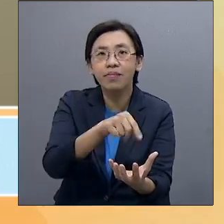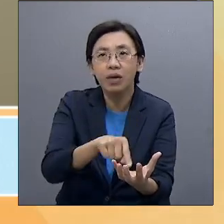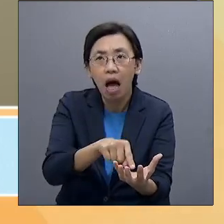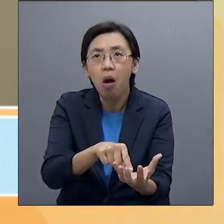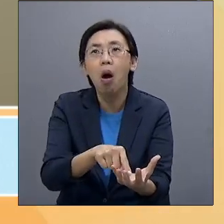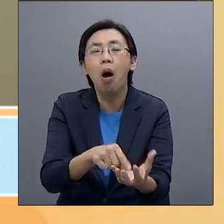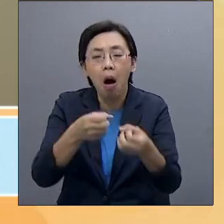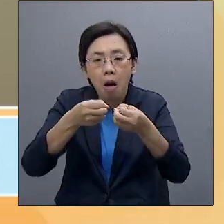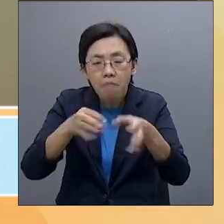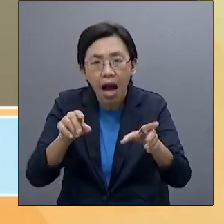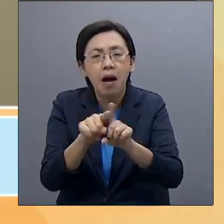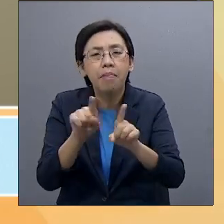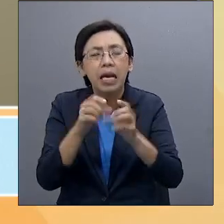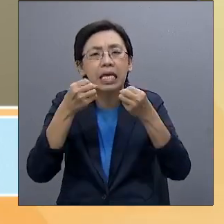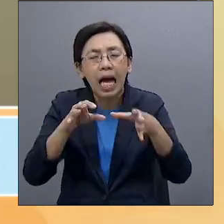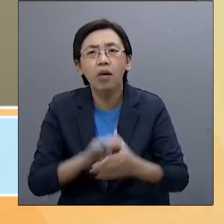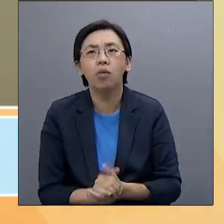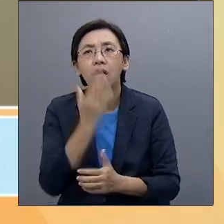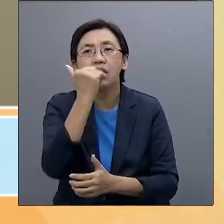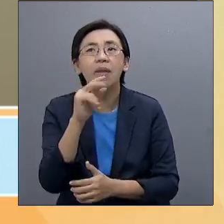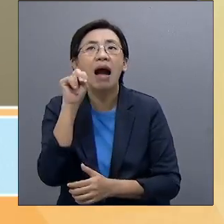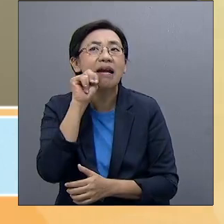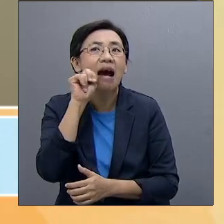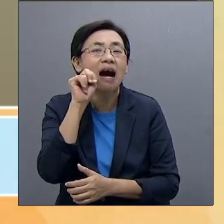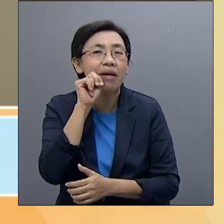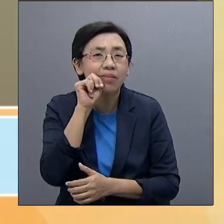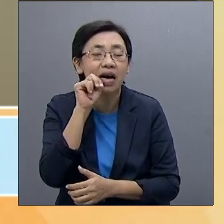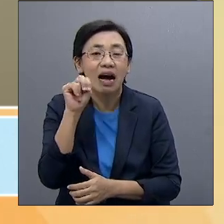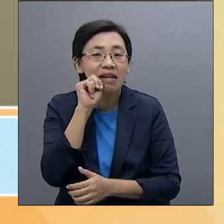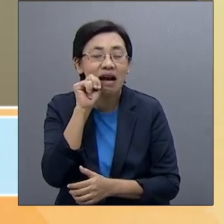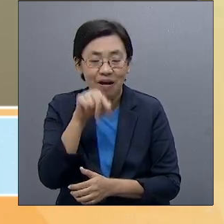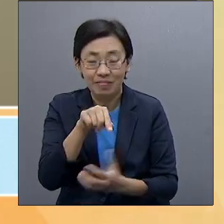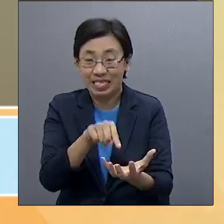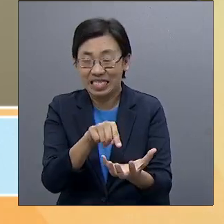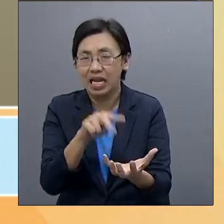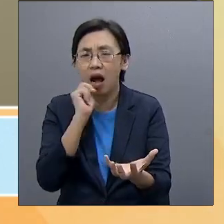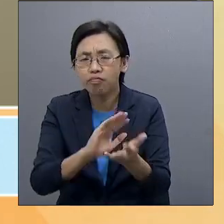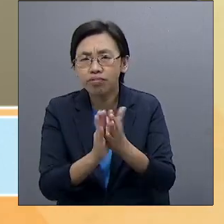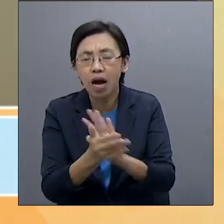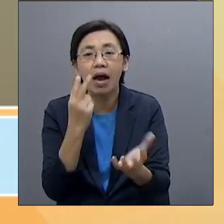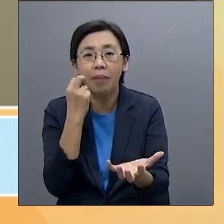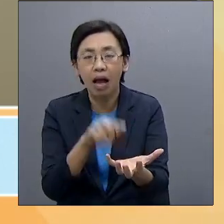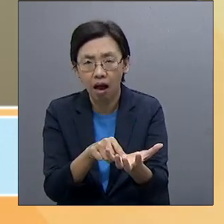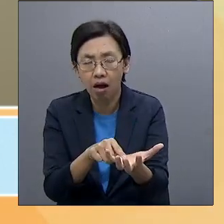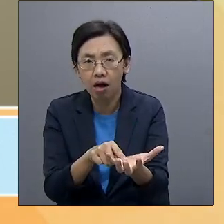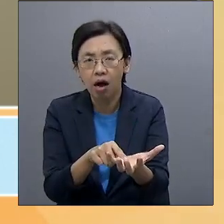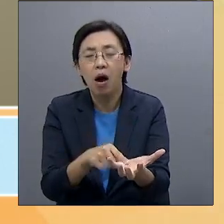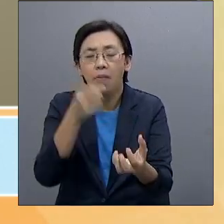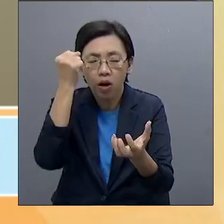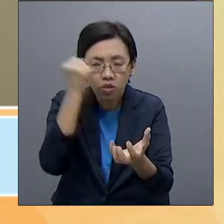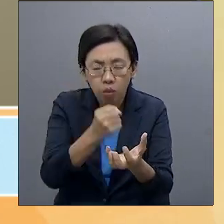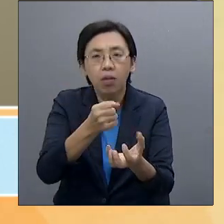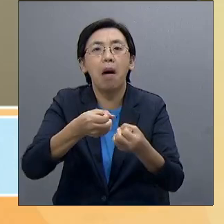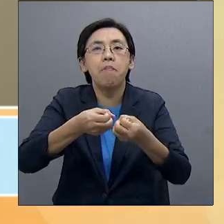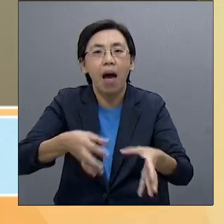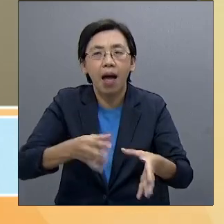ยครับเพราะว่าน้ำที่อยู่ในเนื้อเยื่อเนี่ยถูกทำให้เป็นน้ำแข็ง คร ับ ถูกทำเป็นน้ำแข็งปุ๊บมันก็เปราะพอทุบก็แตกหน้าที่